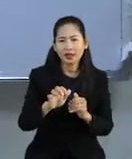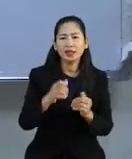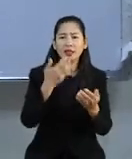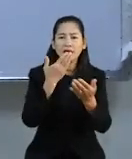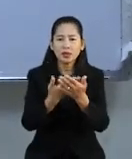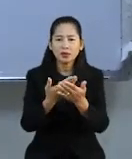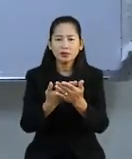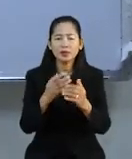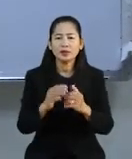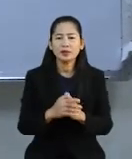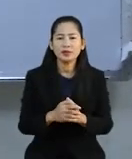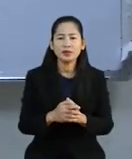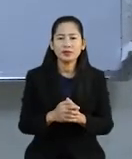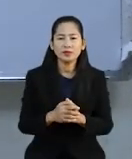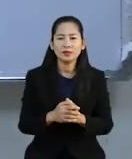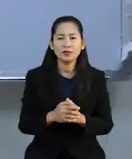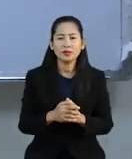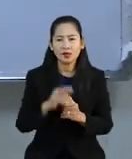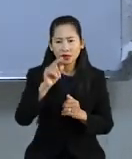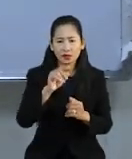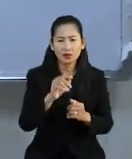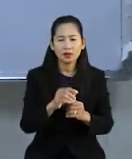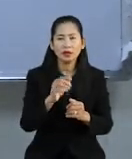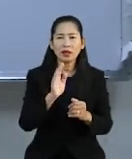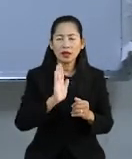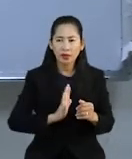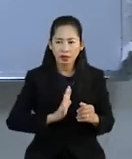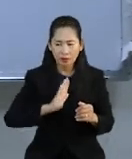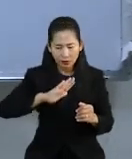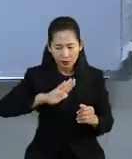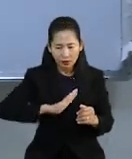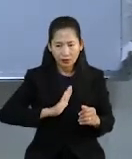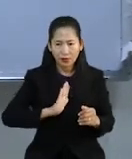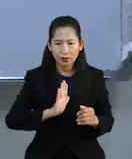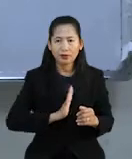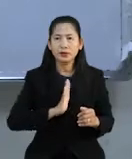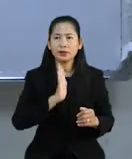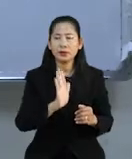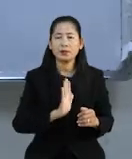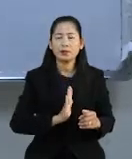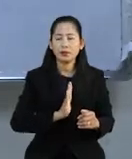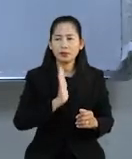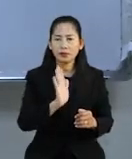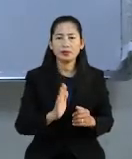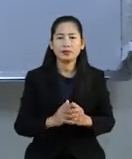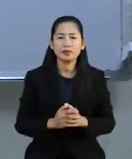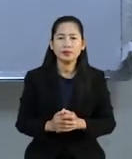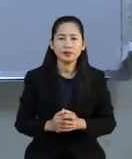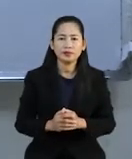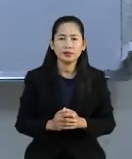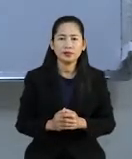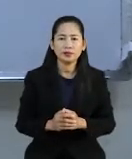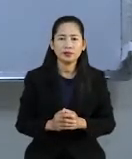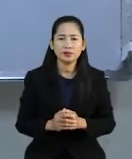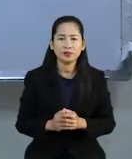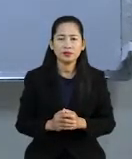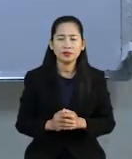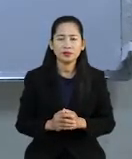mùa thả xâm nuôn cua xâm nè con á chà xâm nuôn cua xâm